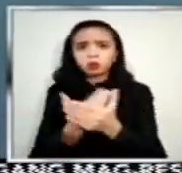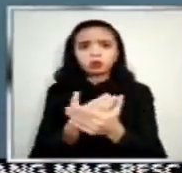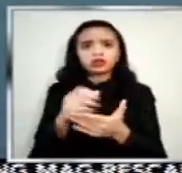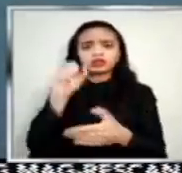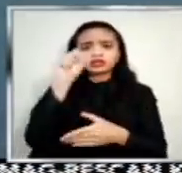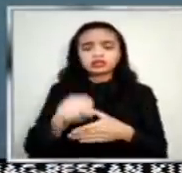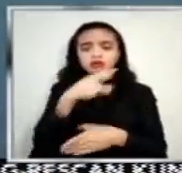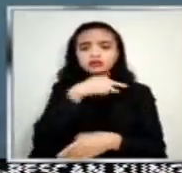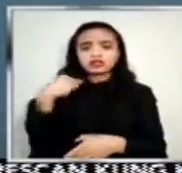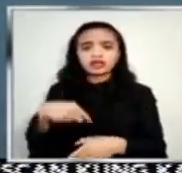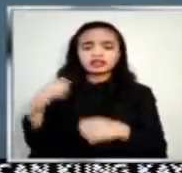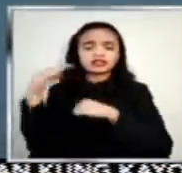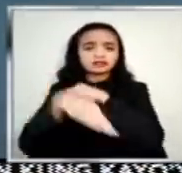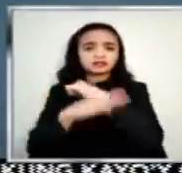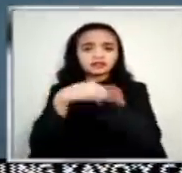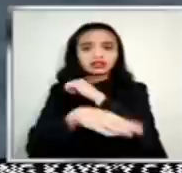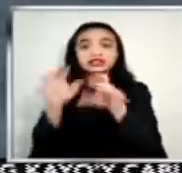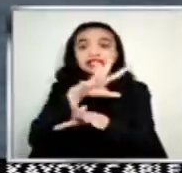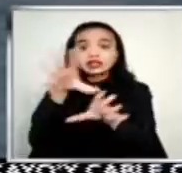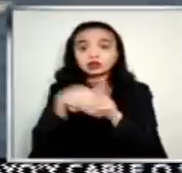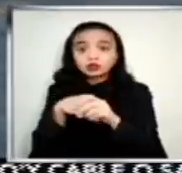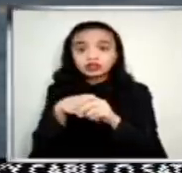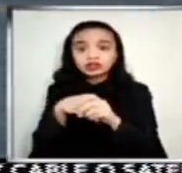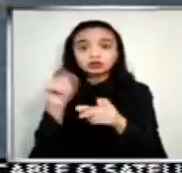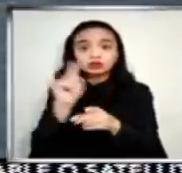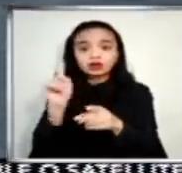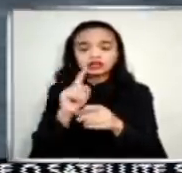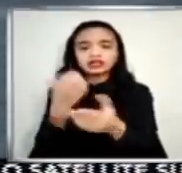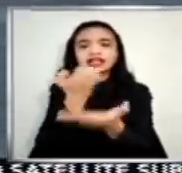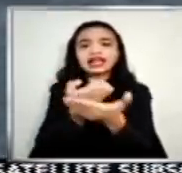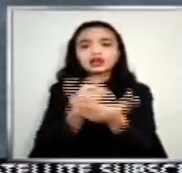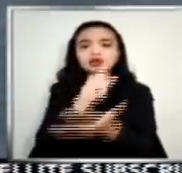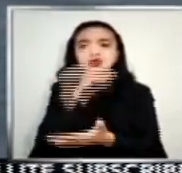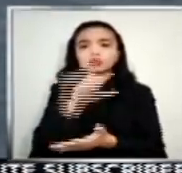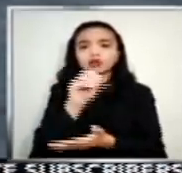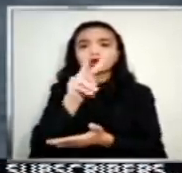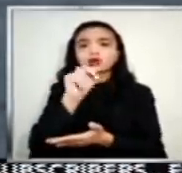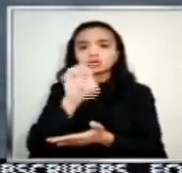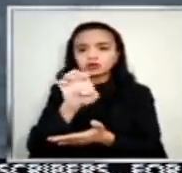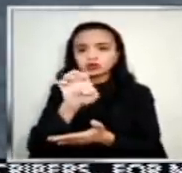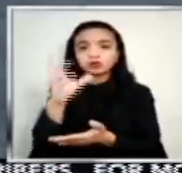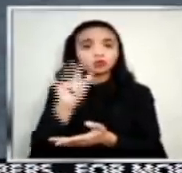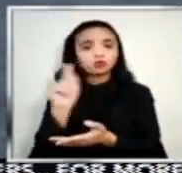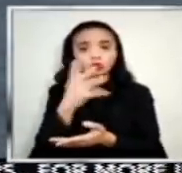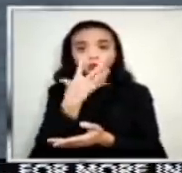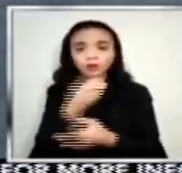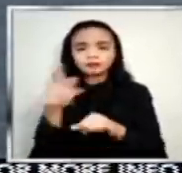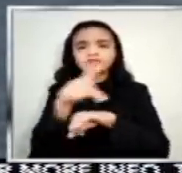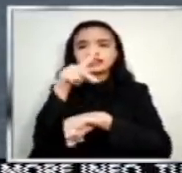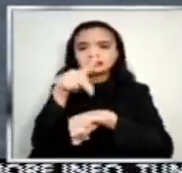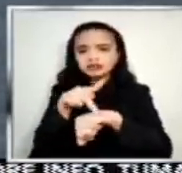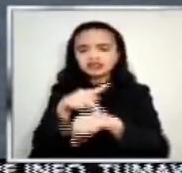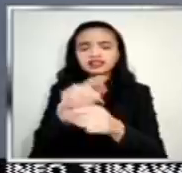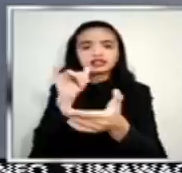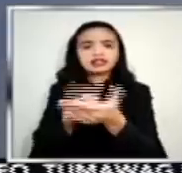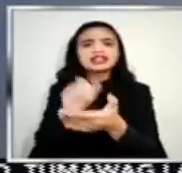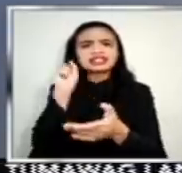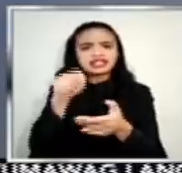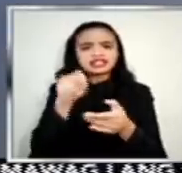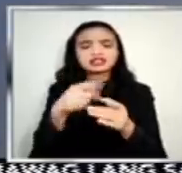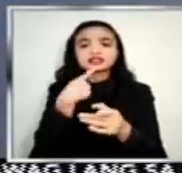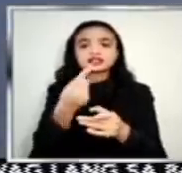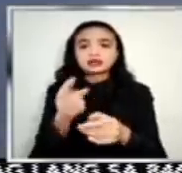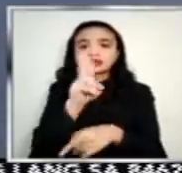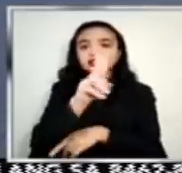teritoryong nasa loob na Exclusive Economic Zone o EEZ ng Pilipinas. Ito'y kahit kinatiga ng United Nations